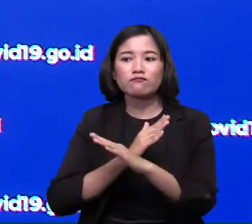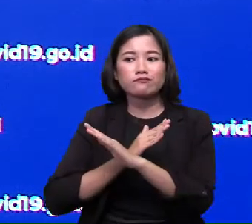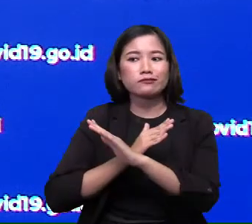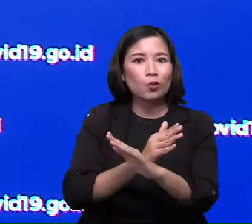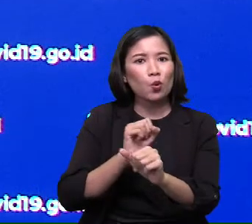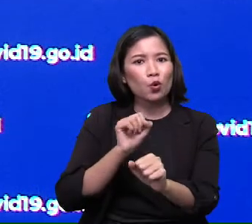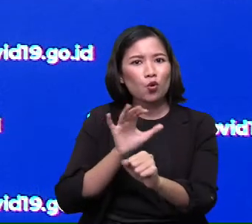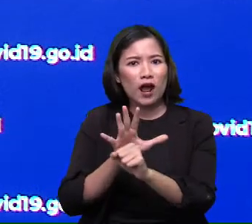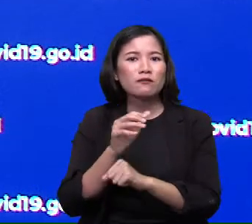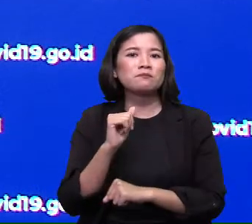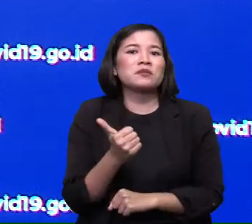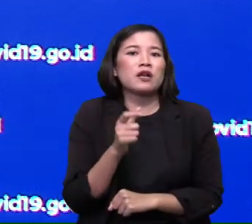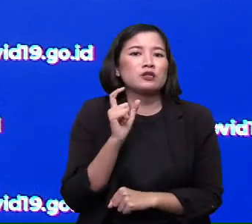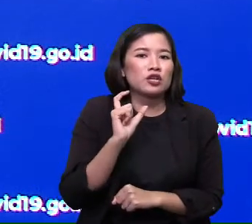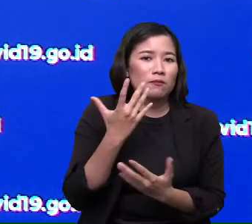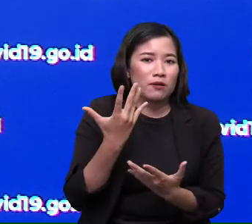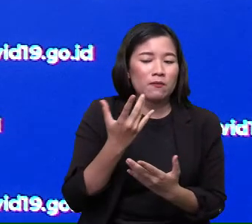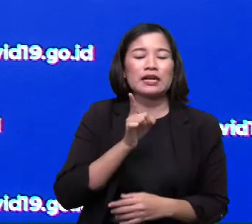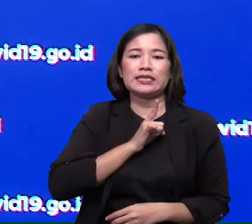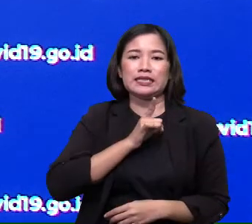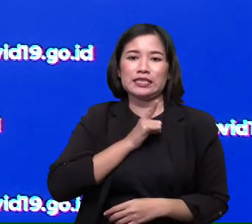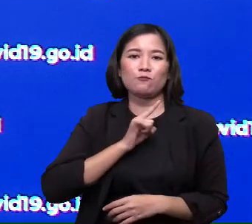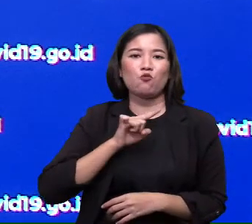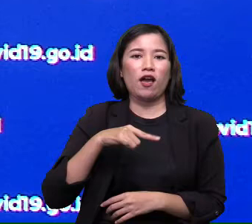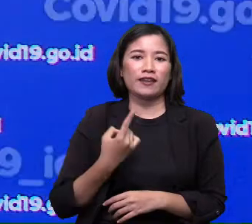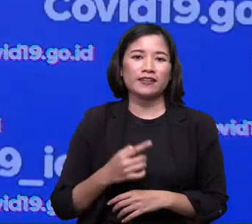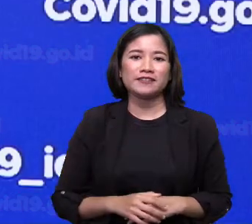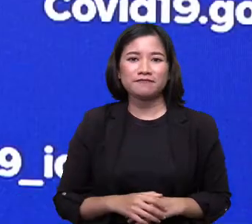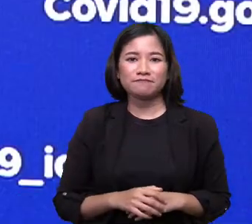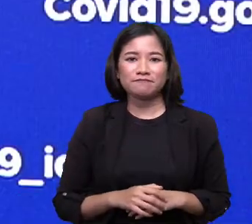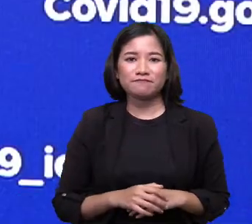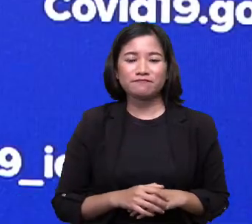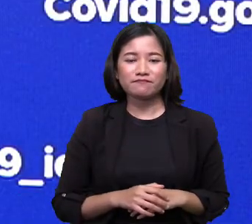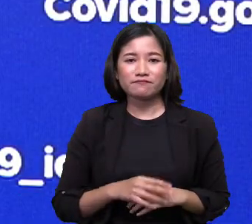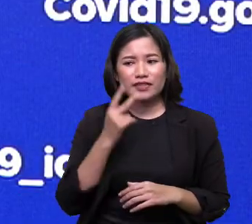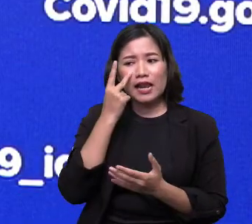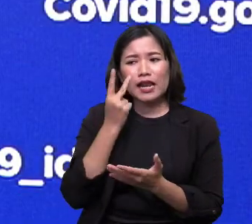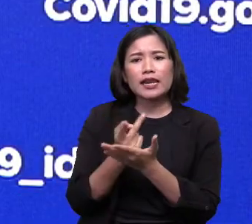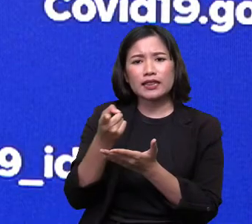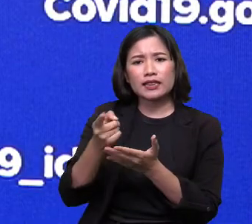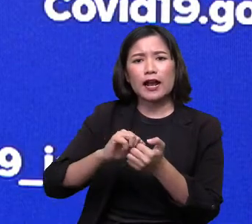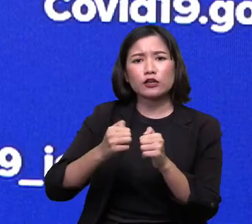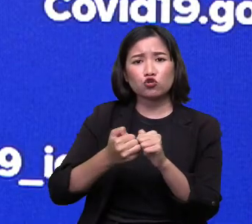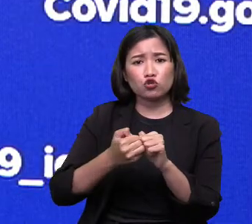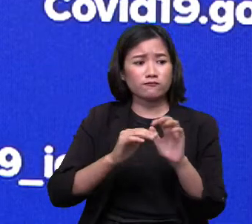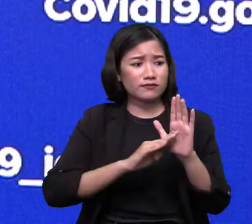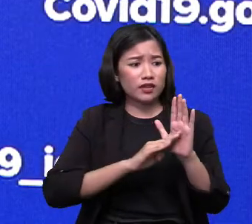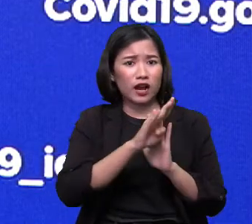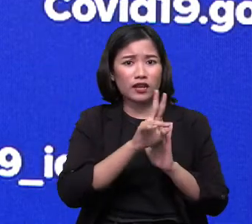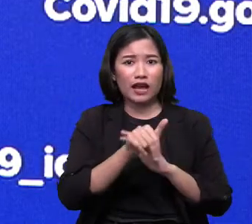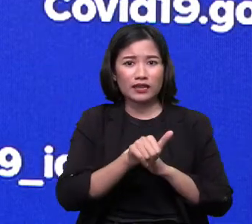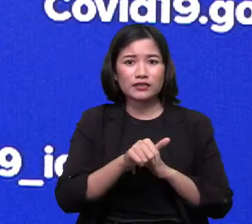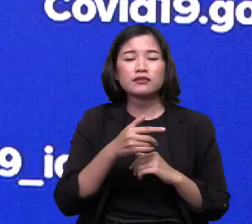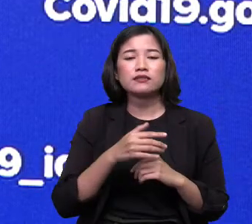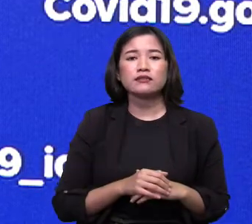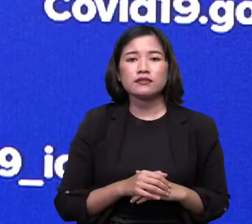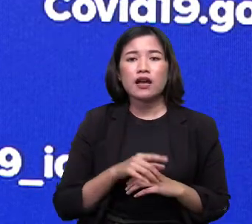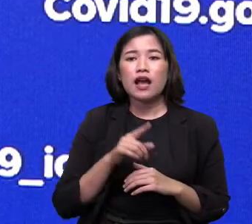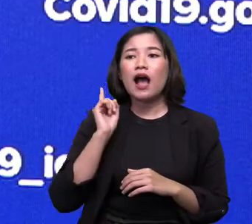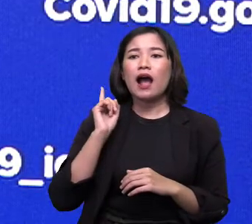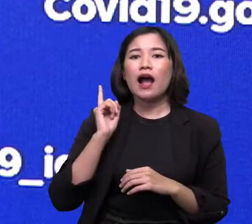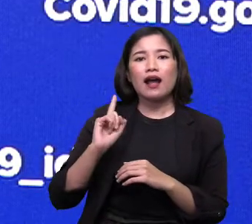19 di Indonesia dimulai dari diri sendiri dengan melihat tren kasus yang mulai kembali meningkat importasi